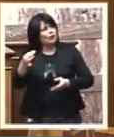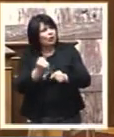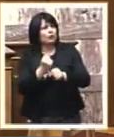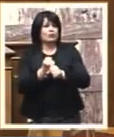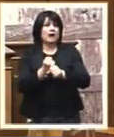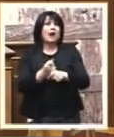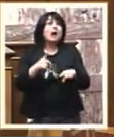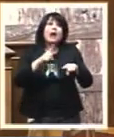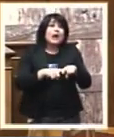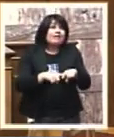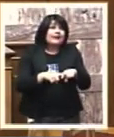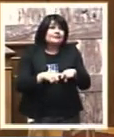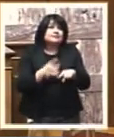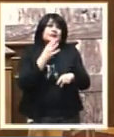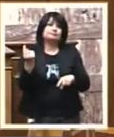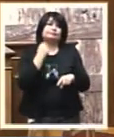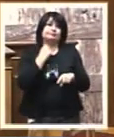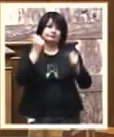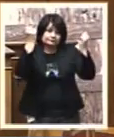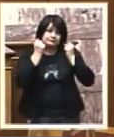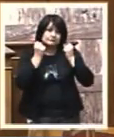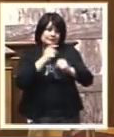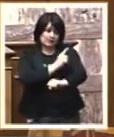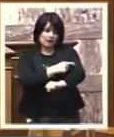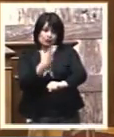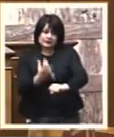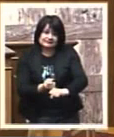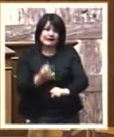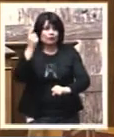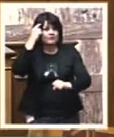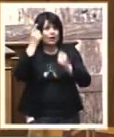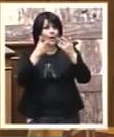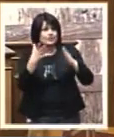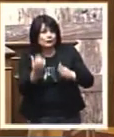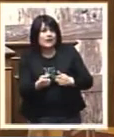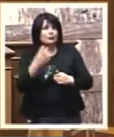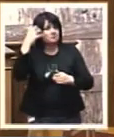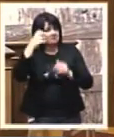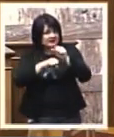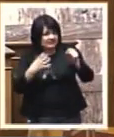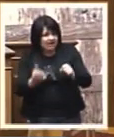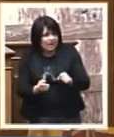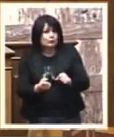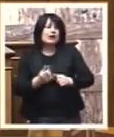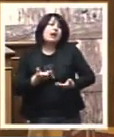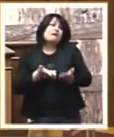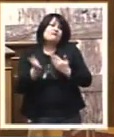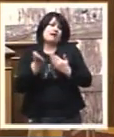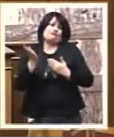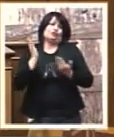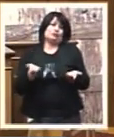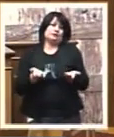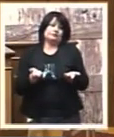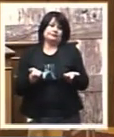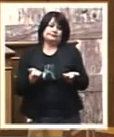στερώντας την ίδια ώρα από την Ελλάδα το πιο ικανό, πιο δημιουργικό, το πιο ανοιχτό μυαλό ανθρώπινο δυναμικό. Δεν έχουμε λοιπόν στη χώρα